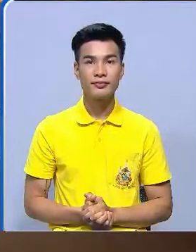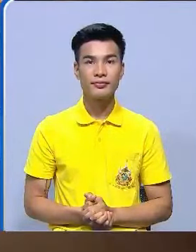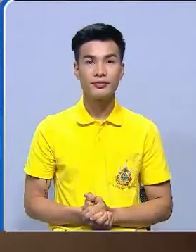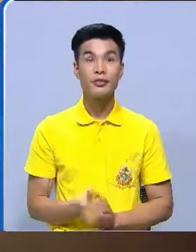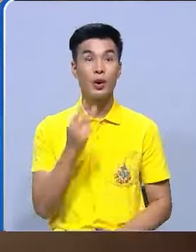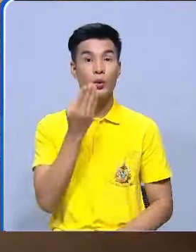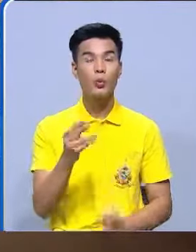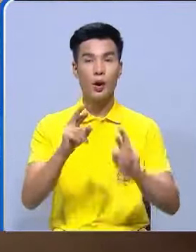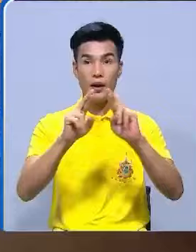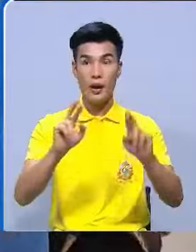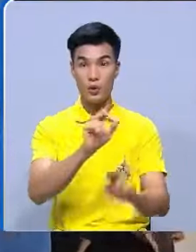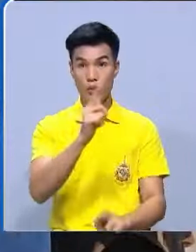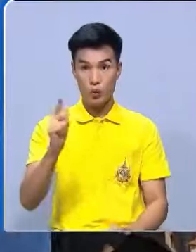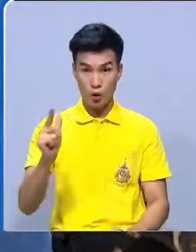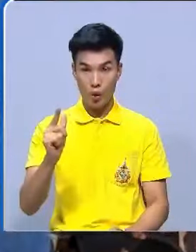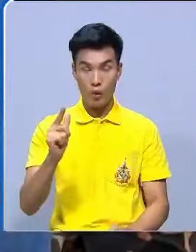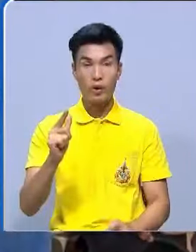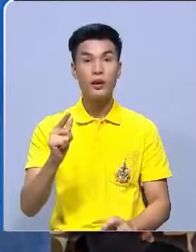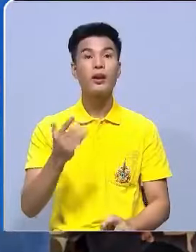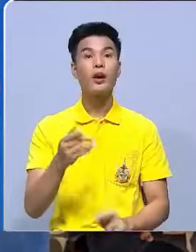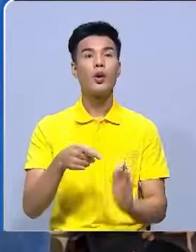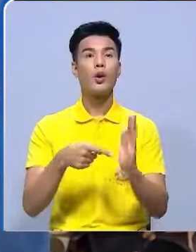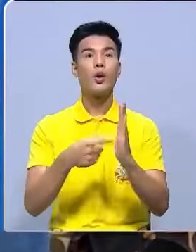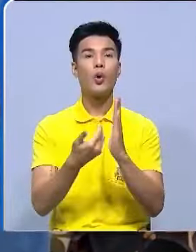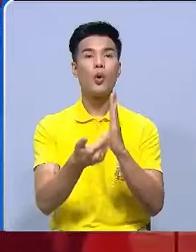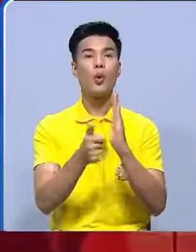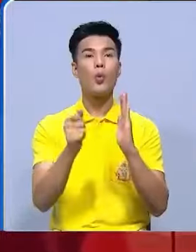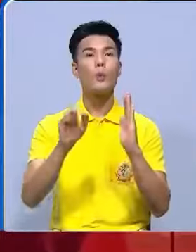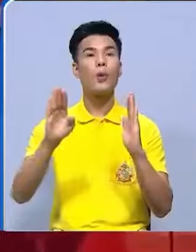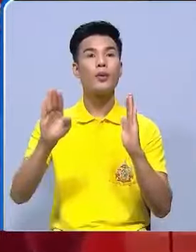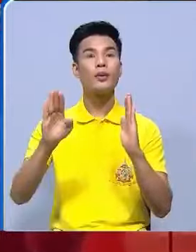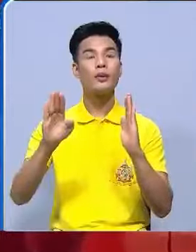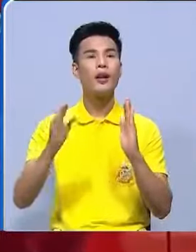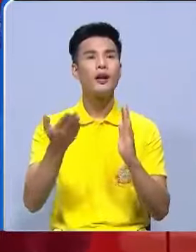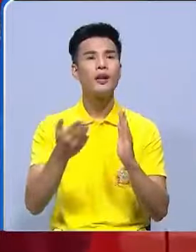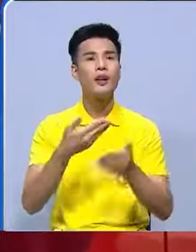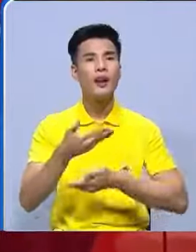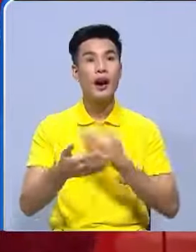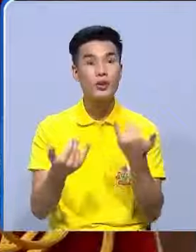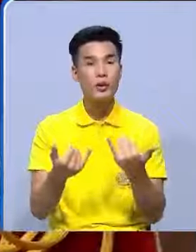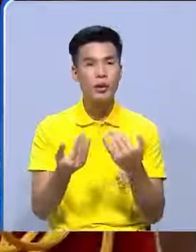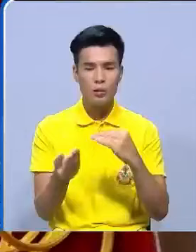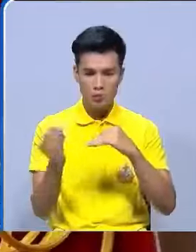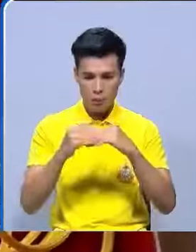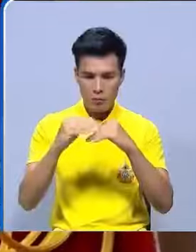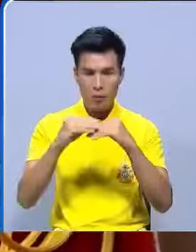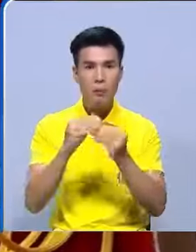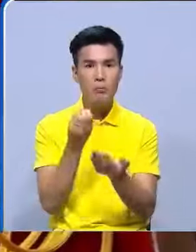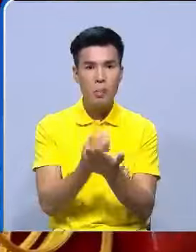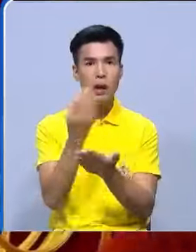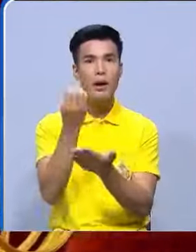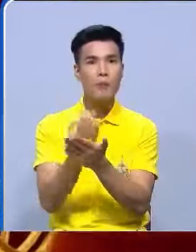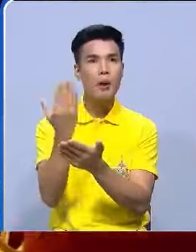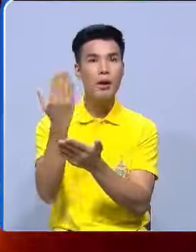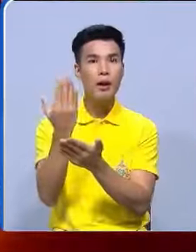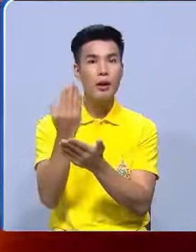มากันที่ร้านทองแห่งหนึ่งในตลาดเจริญศรีจังหวัดอุบลราชธานีครับราคาทองช่วงนี้ขึ้นเก่งขึ้นเอาขึ้นไม่หยุด